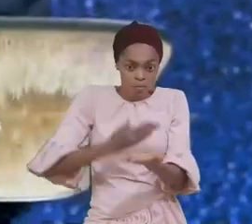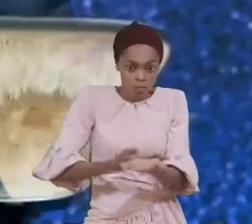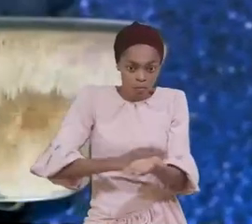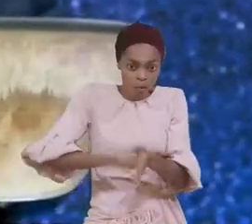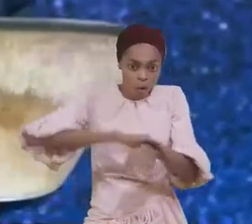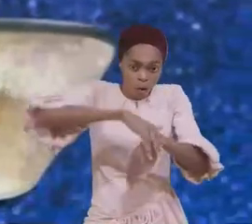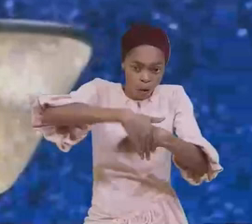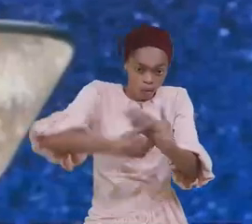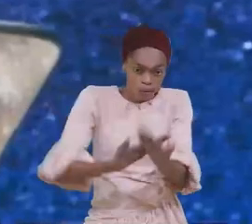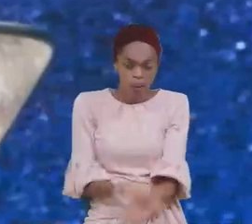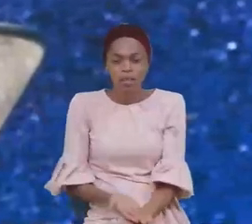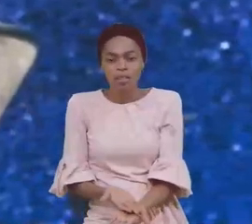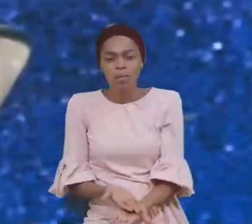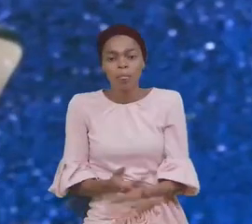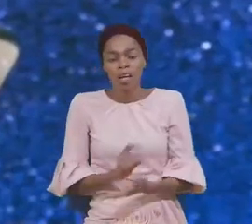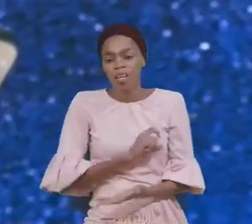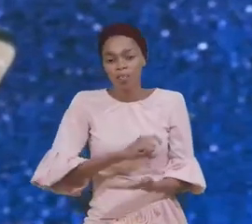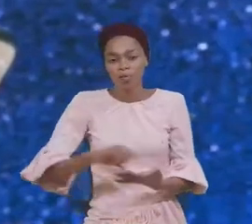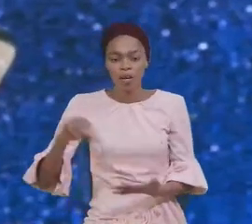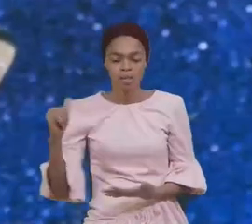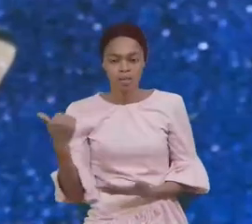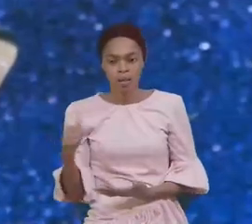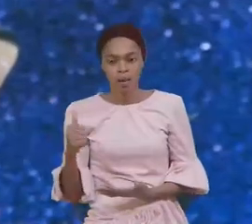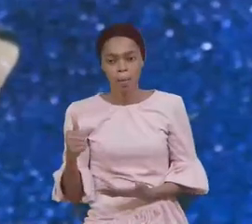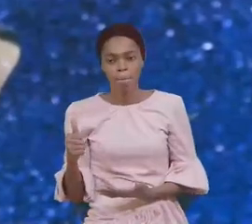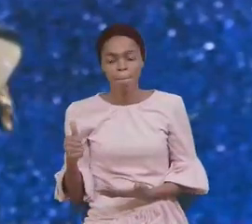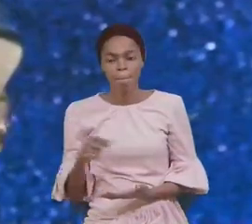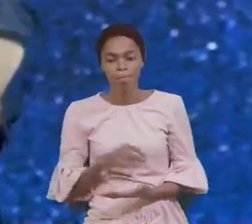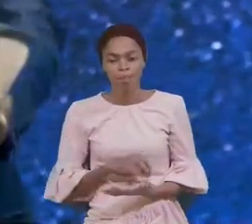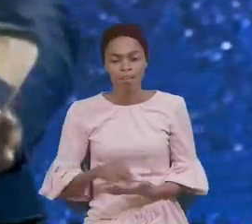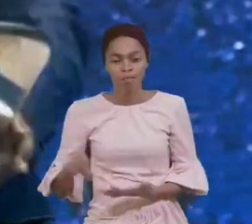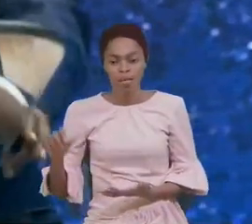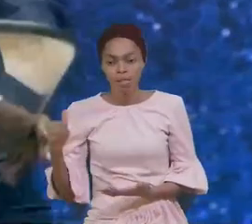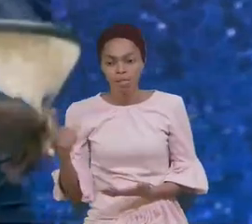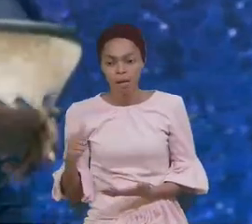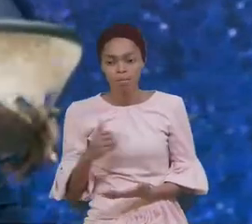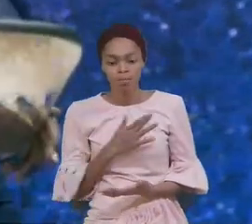Et le verset 10 dit, verset 10,